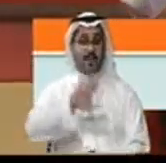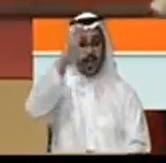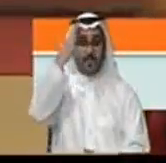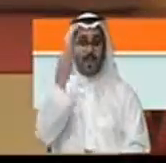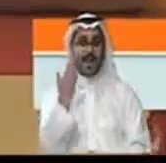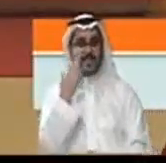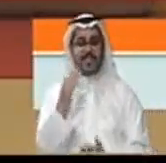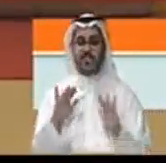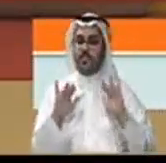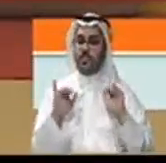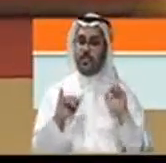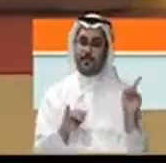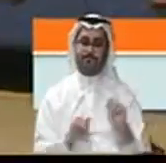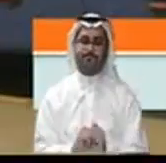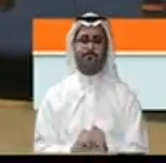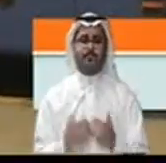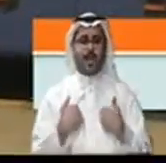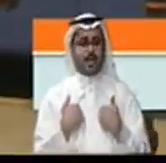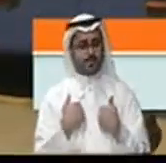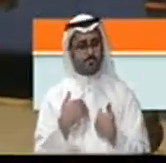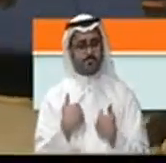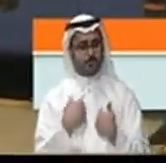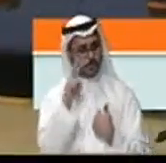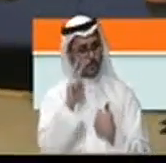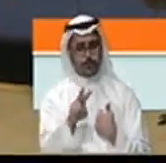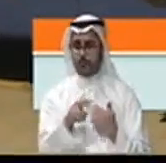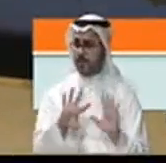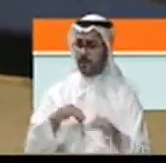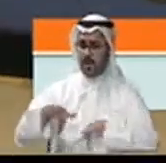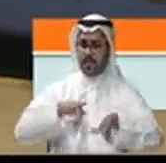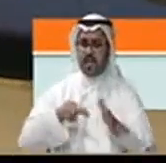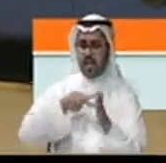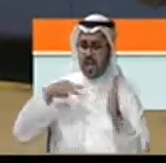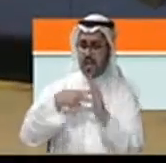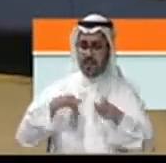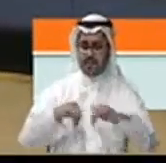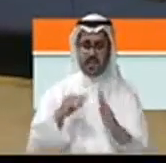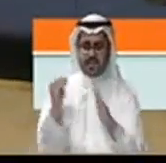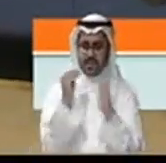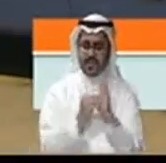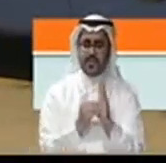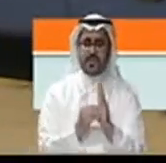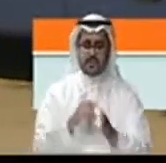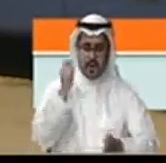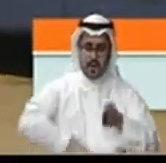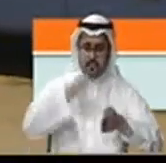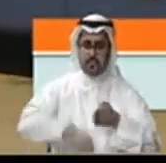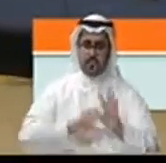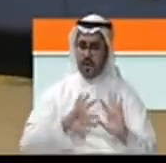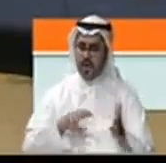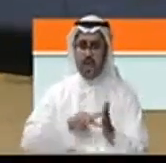العزيز الدولي بجدة. اطلعنا على الإجراءات الجديدة لهذا المشروع، وهي إجراءات تسريع